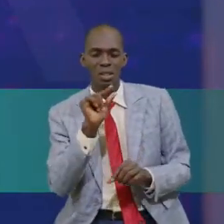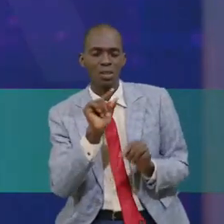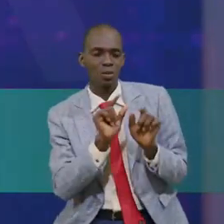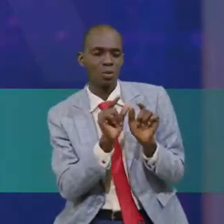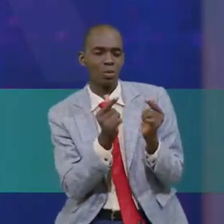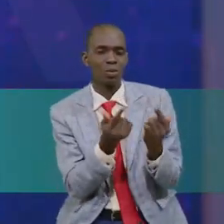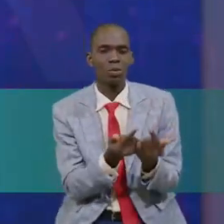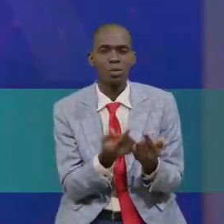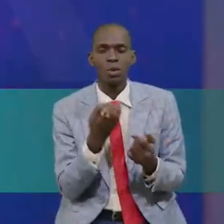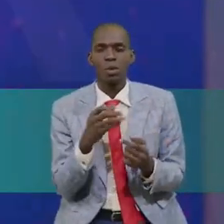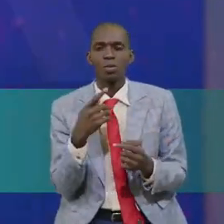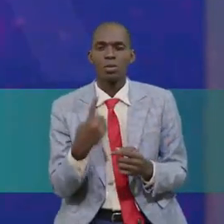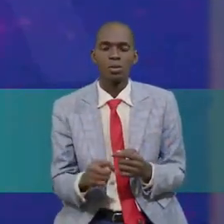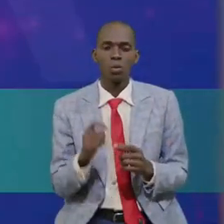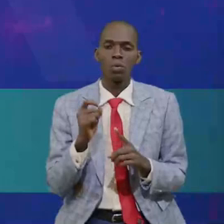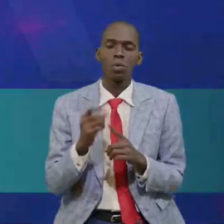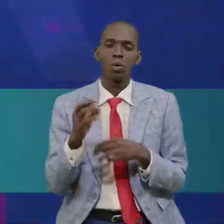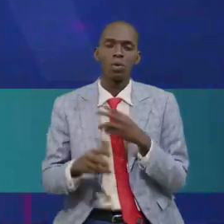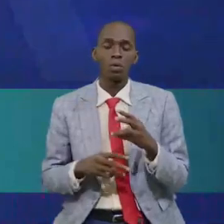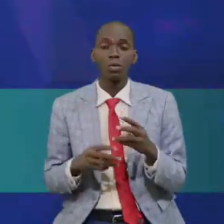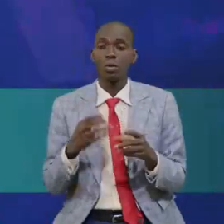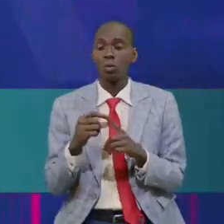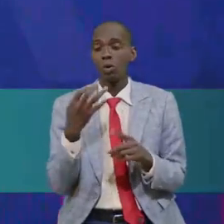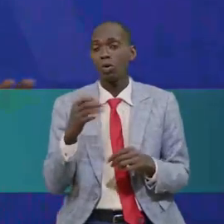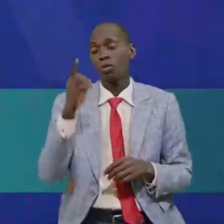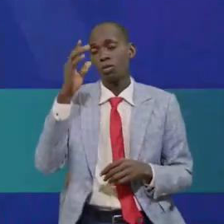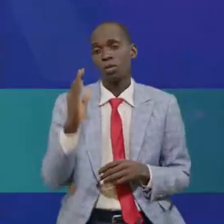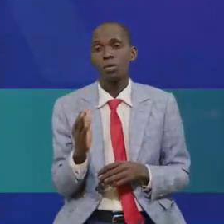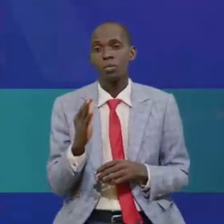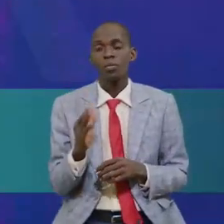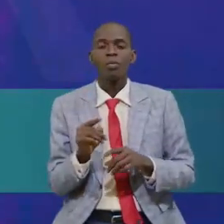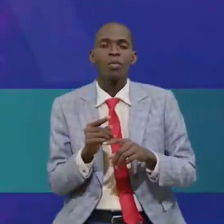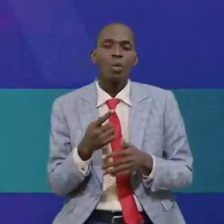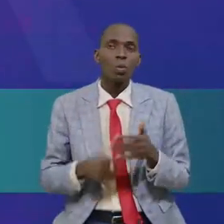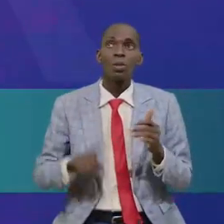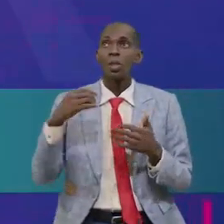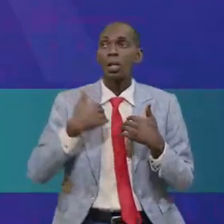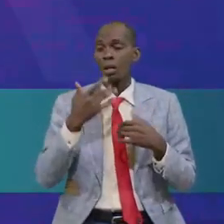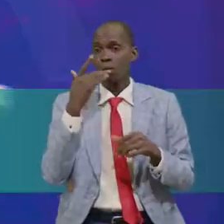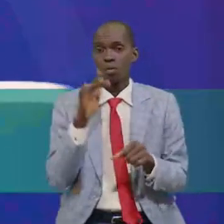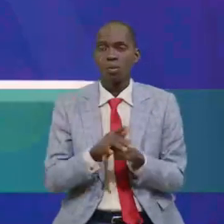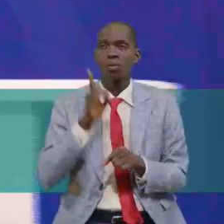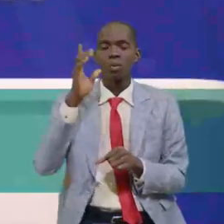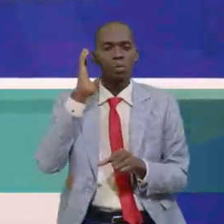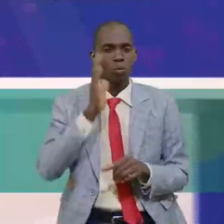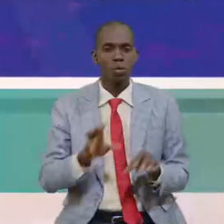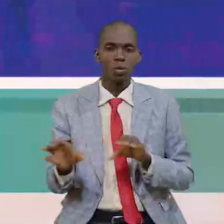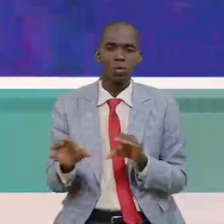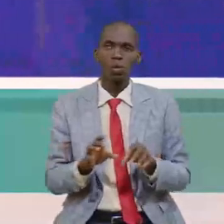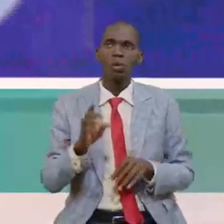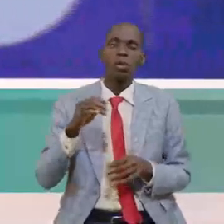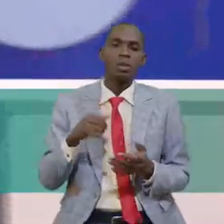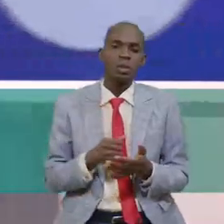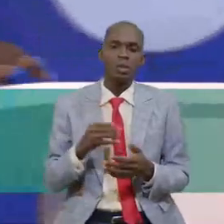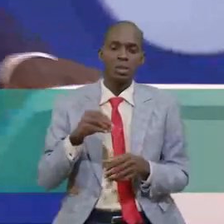secteur, dans une petite section de la parole de Dieu, dans la plénitude de la parole de Dieu. Ce qu'il a promis, il le fera dans sa